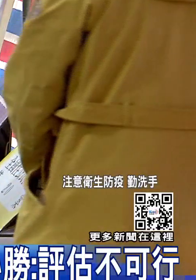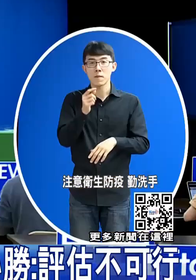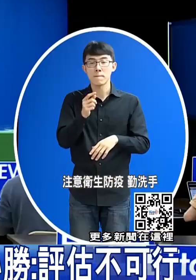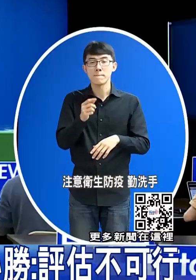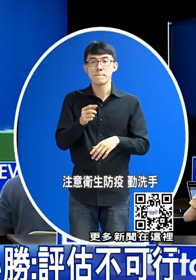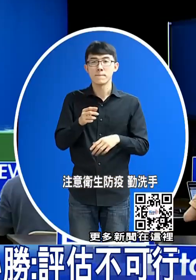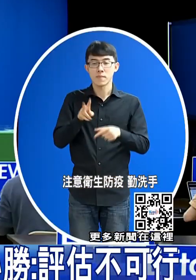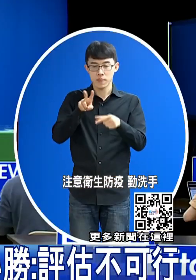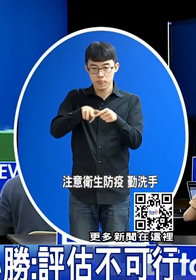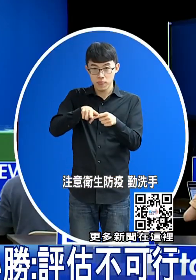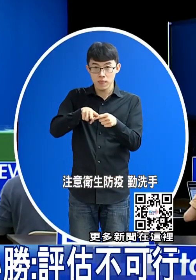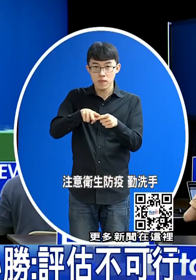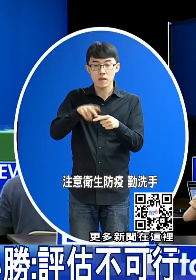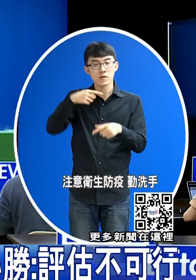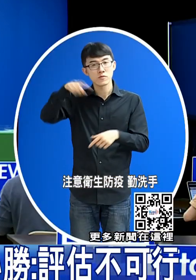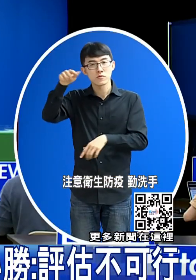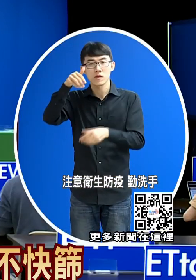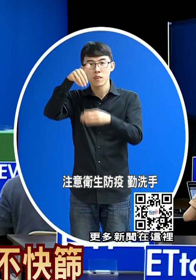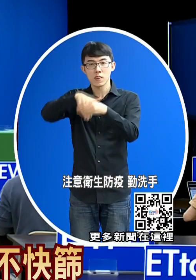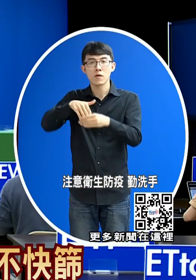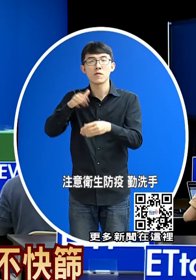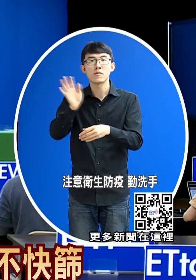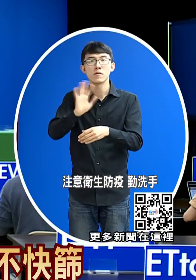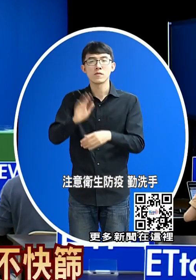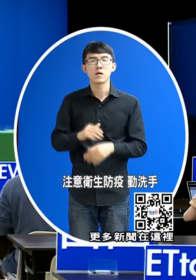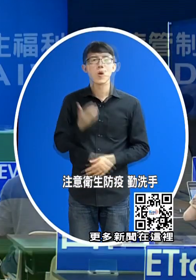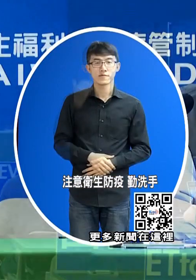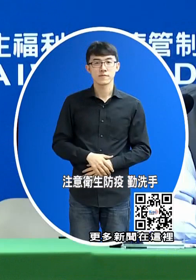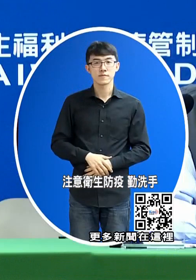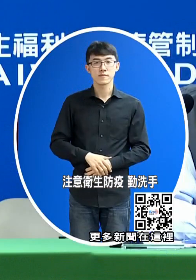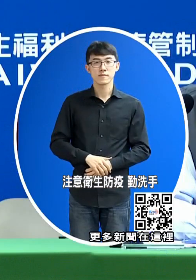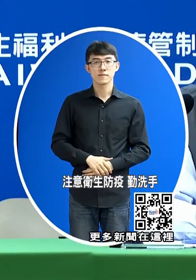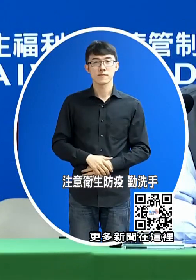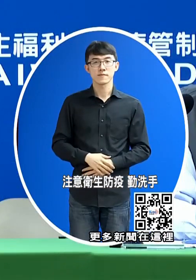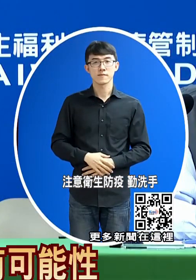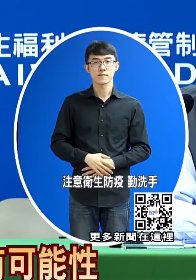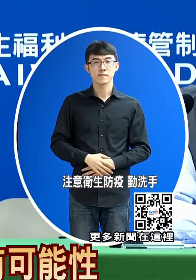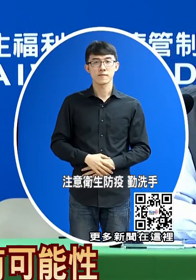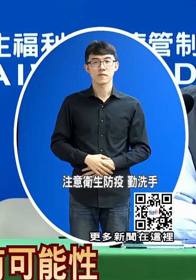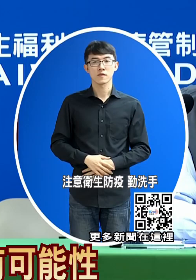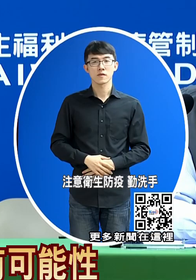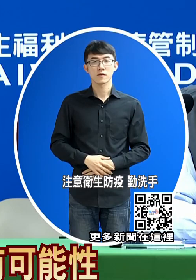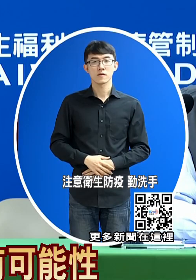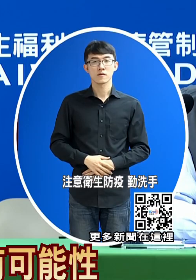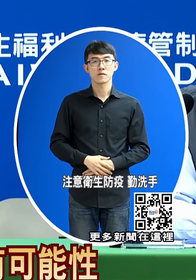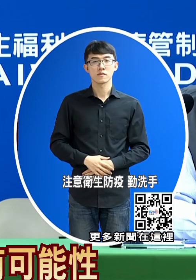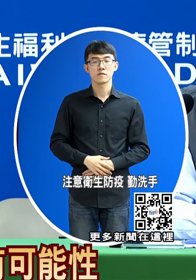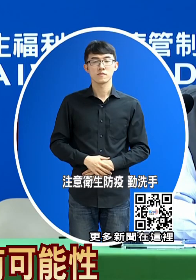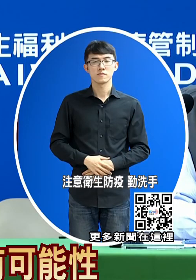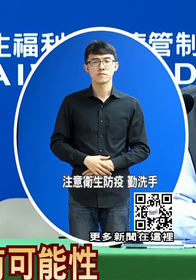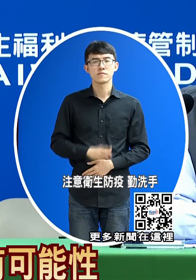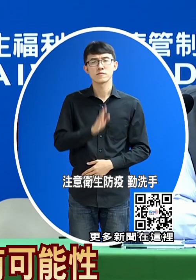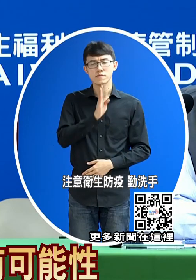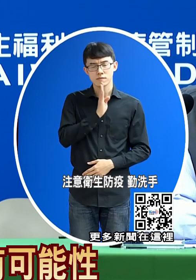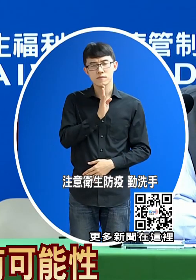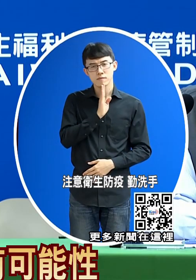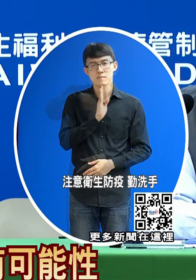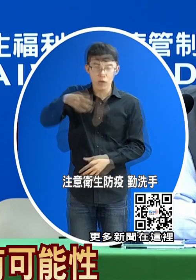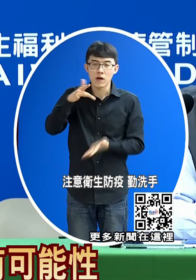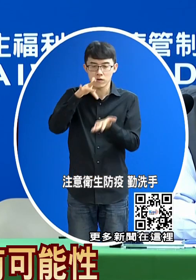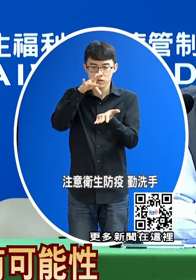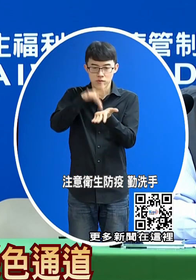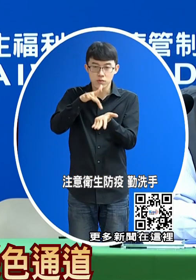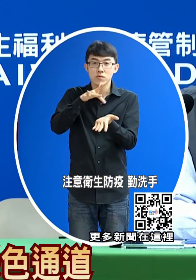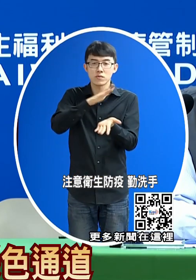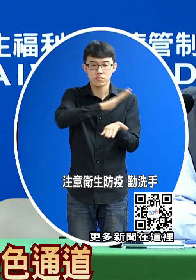可行。 会不会有些人他就是干脆不快筛就没有留下记录？ 的确是这个是不排除有这种可能